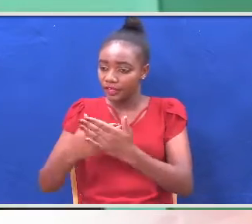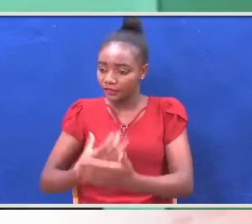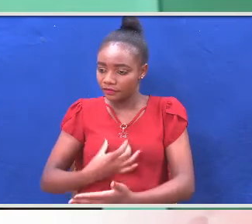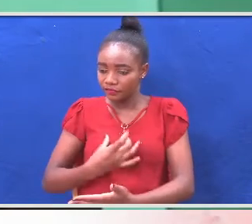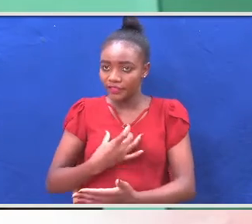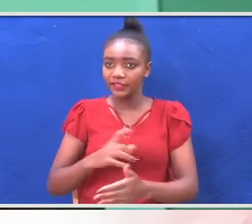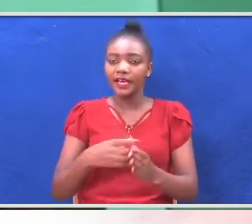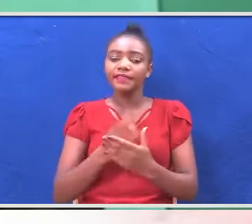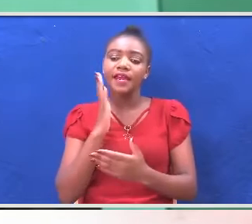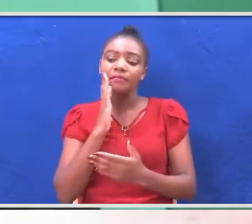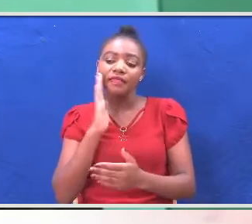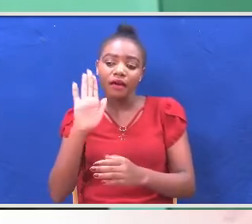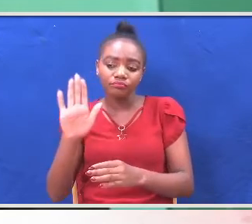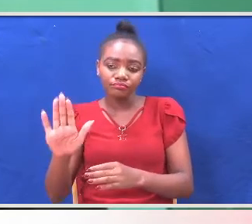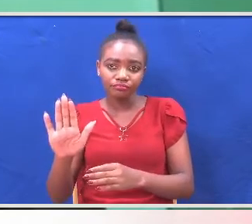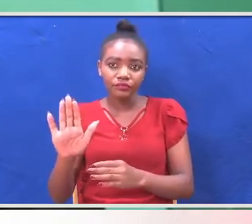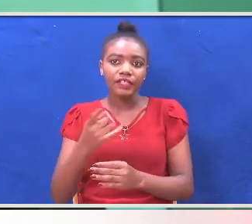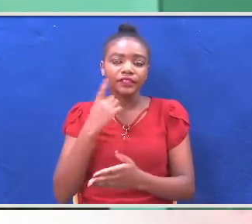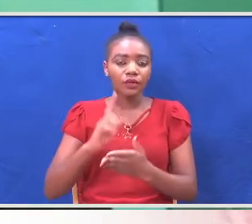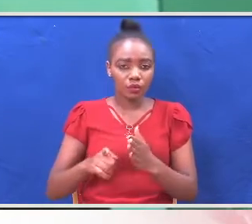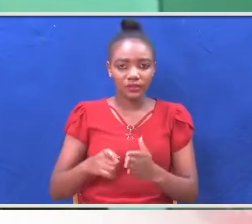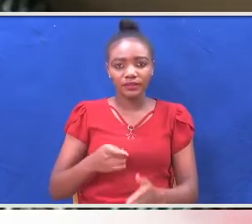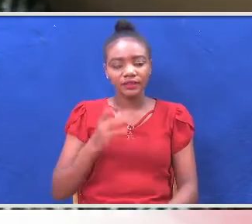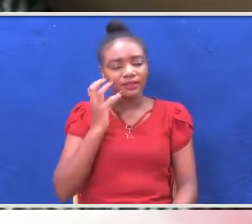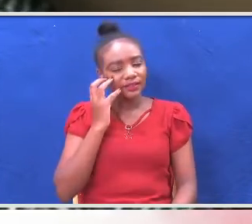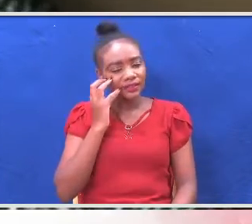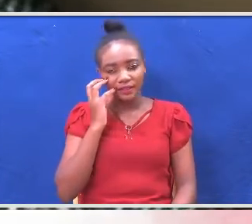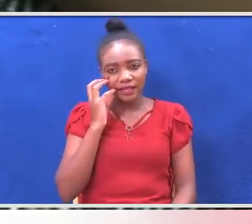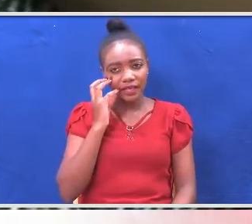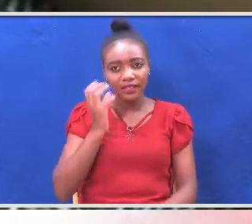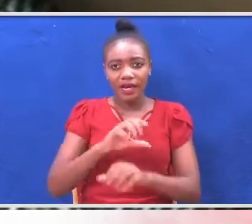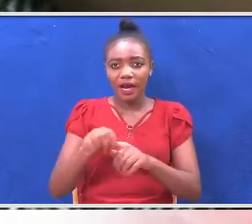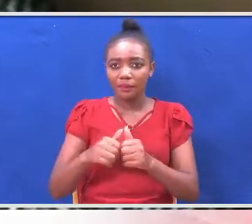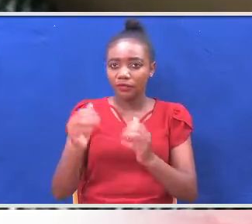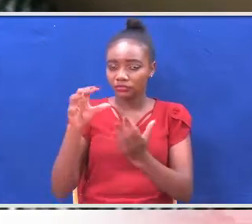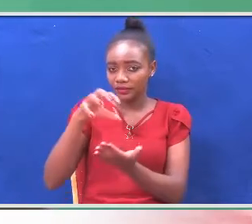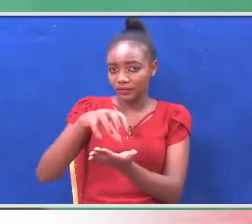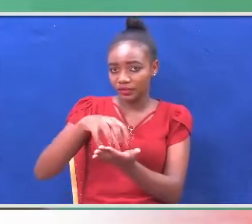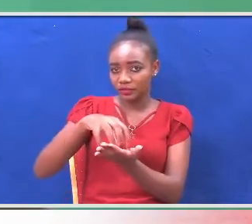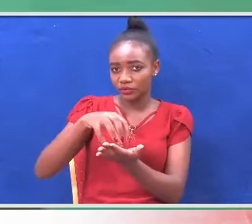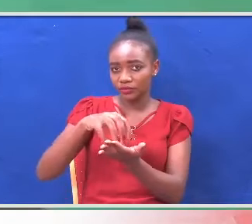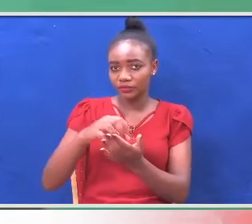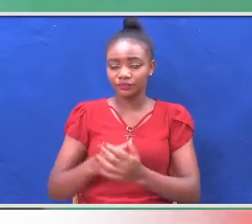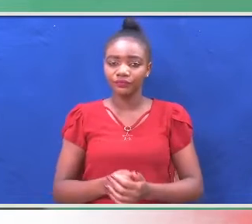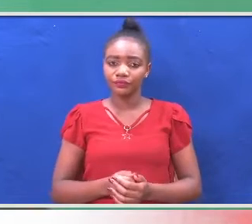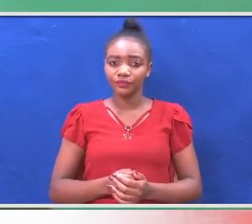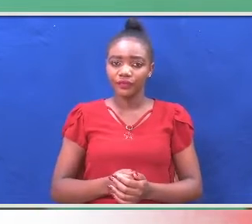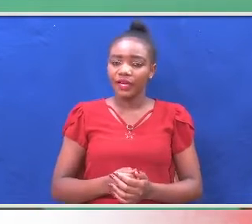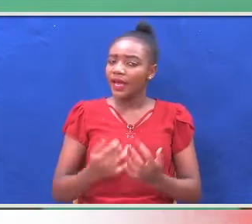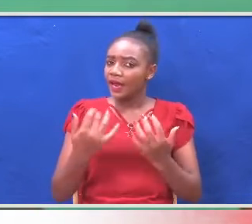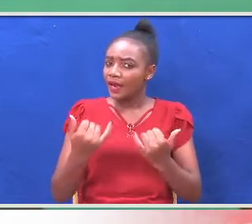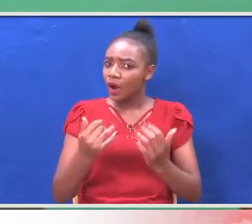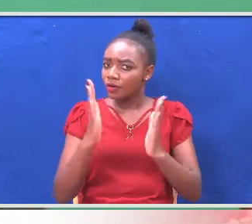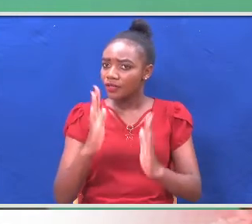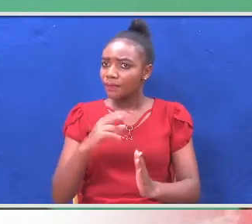Mamake mzazi Helen Chelimo akielezea masikitiko aliyonayo kuhusu iliyofika mwanawe. Huyu mwenye anapiga risasi alikuwa